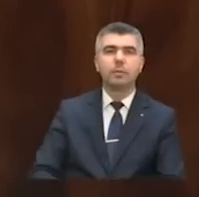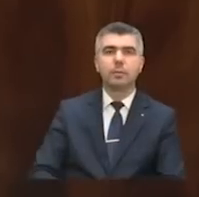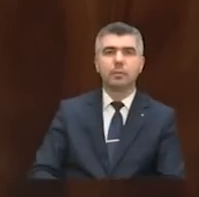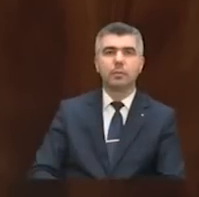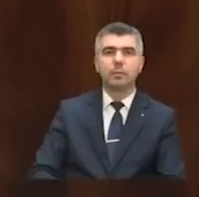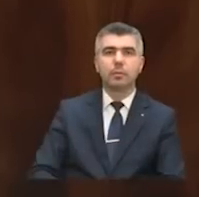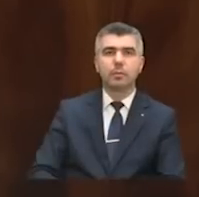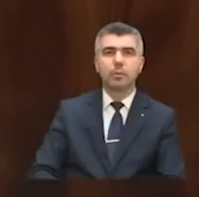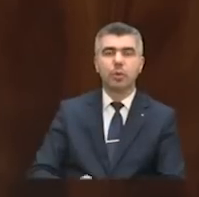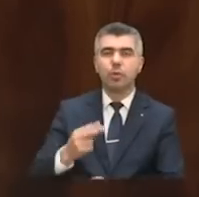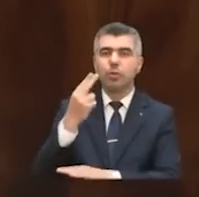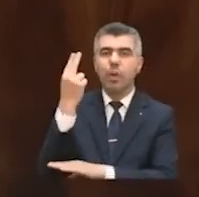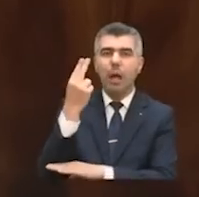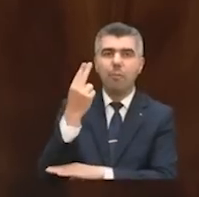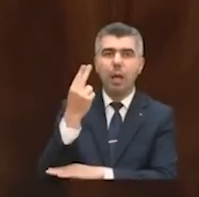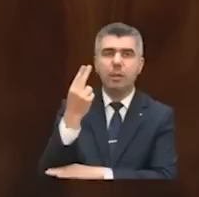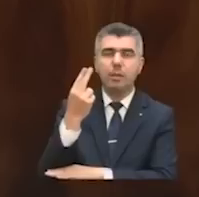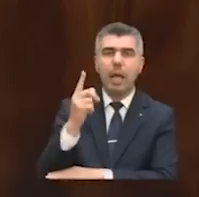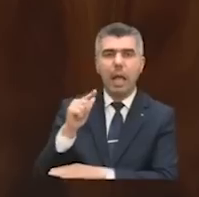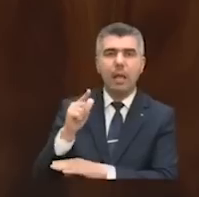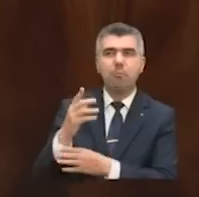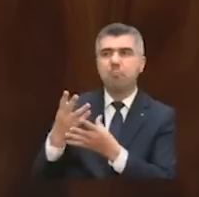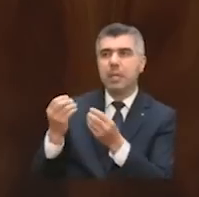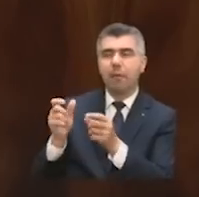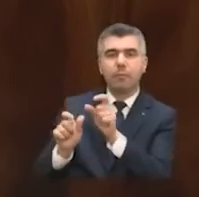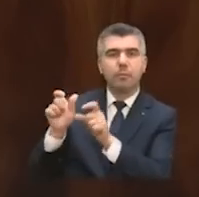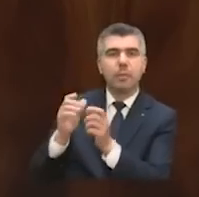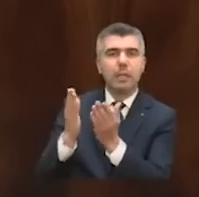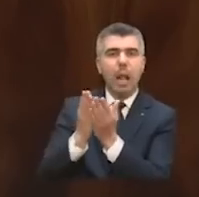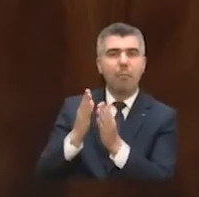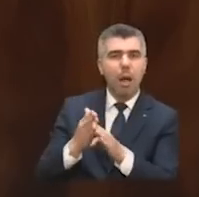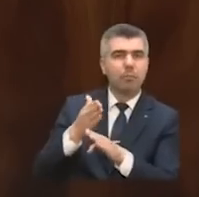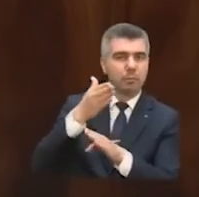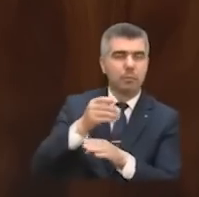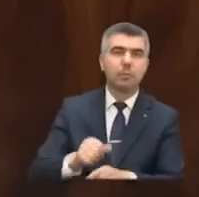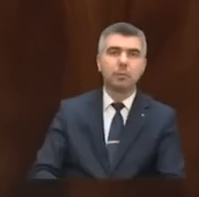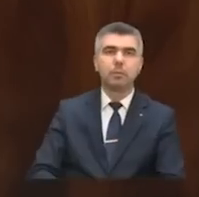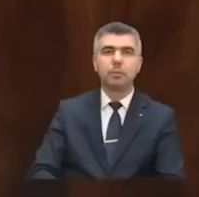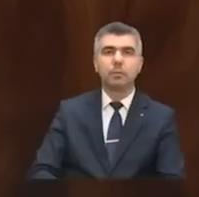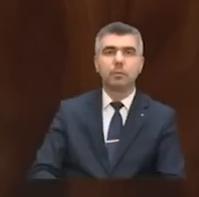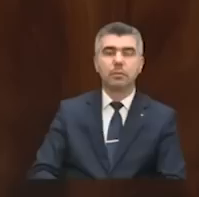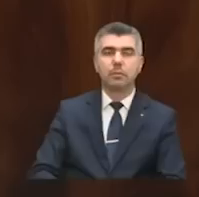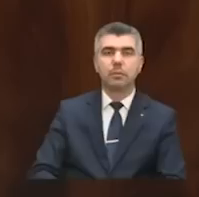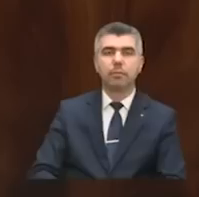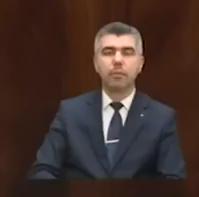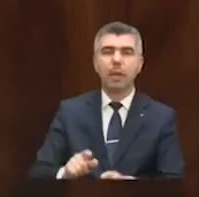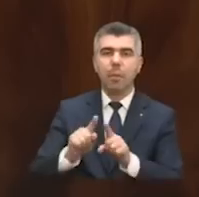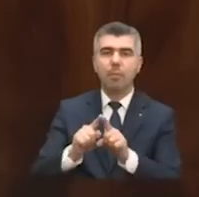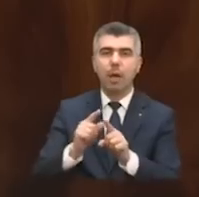الجامعات يعني تبارك الله اقبال كبير. و الى خديتي اكادير